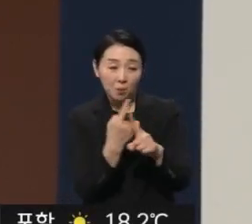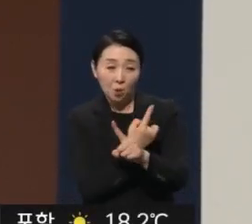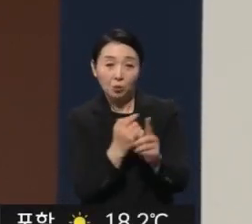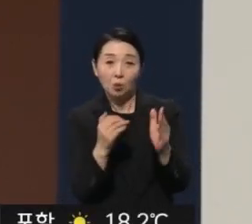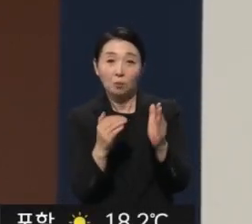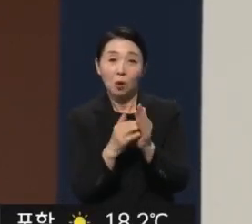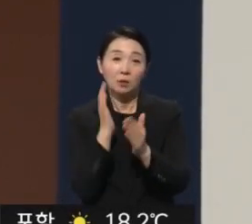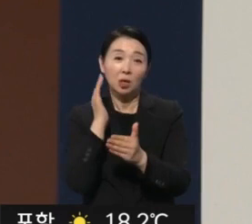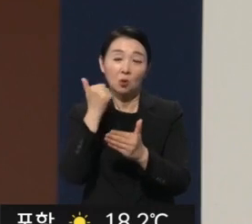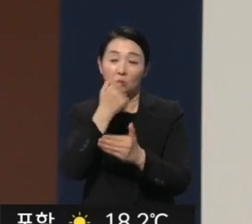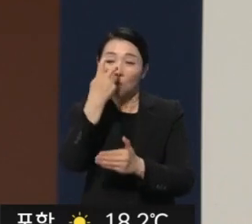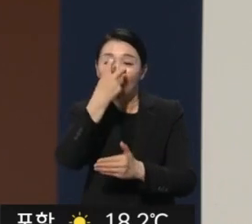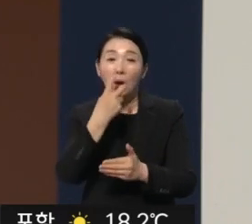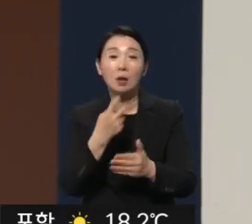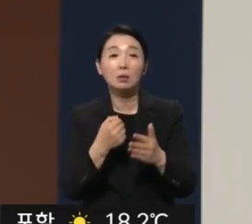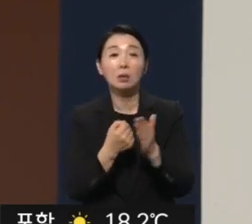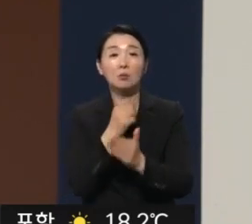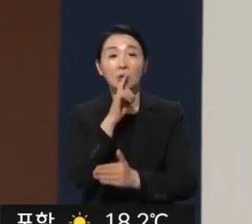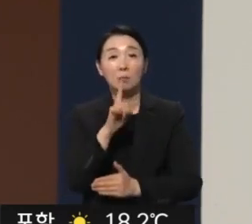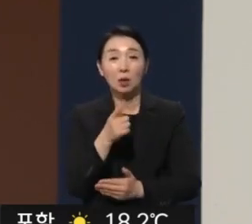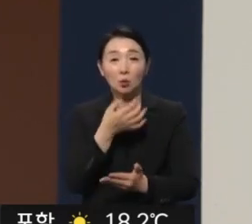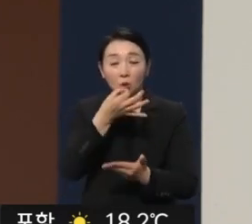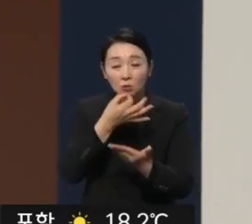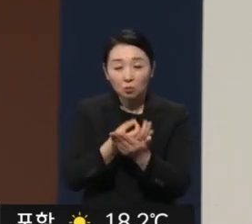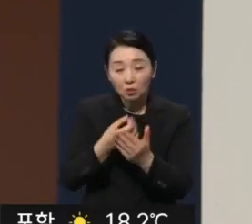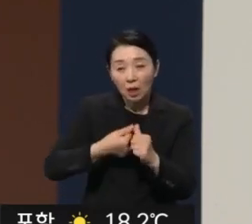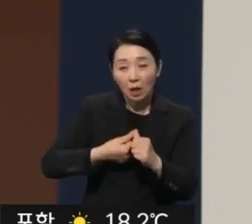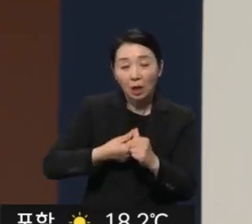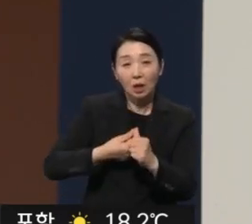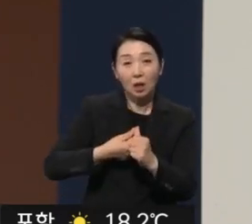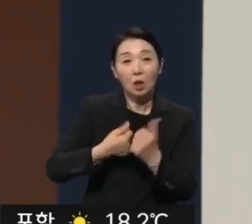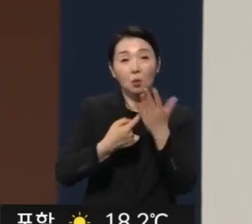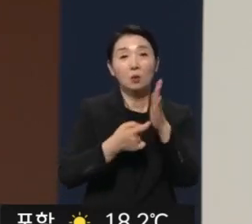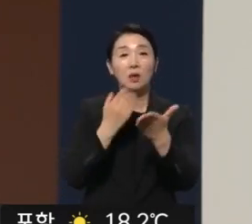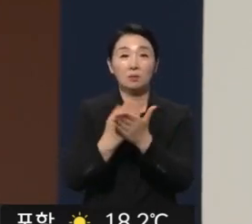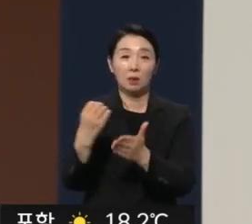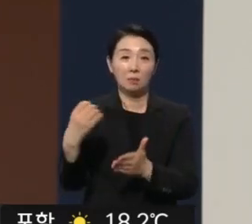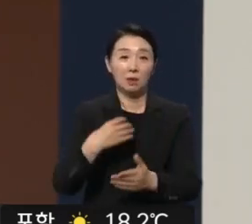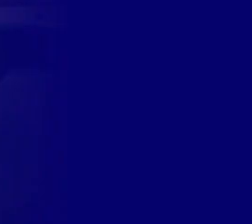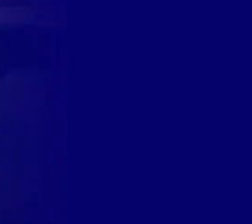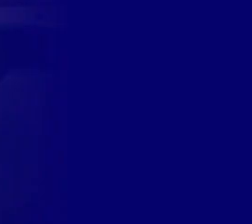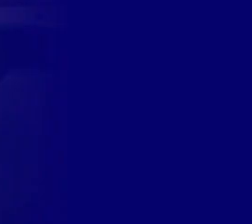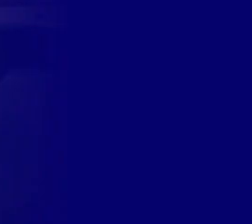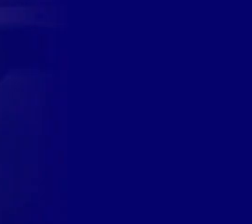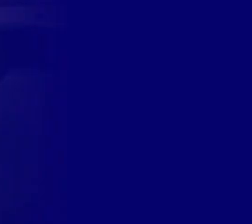보안 때문이다 또 음성 분석 업체에서 비공개로 요청했다 이렇게 설명했습니다